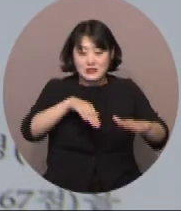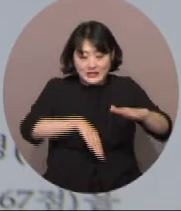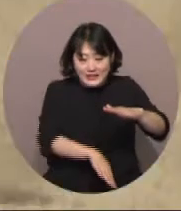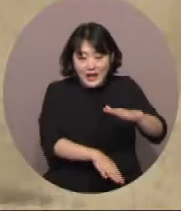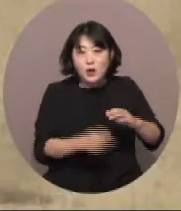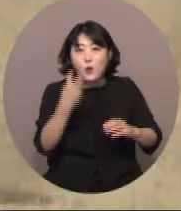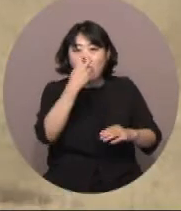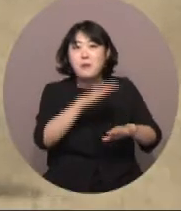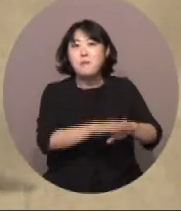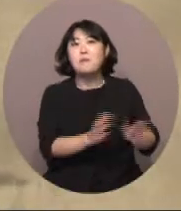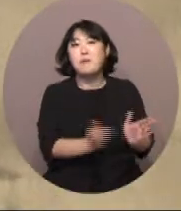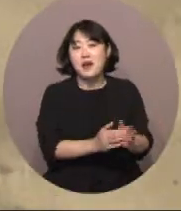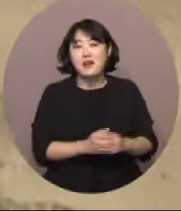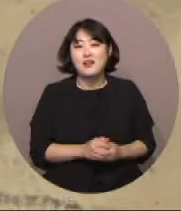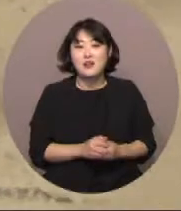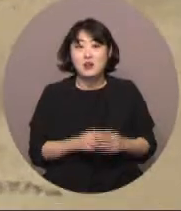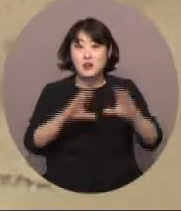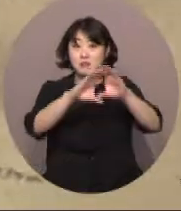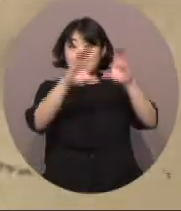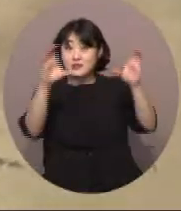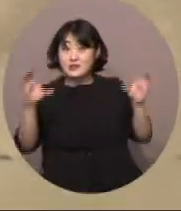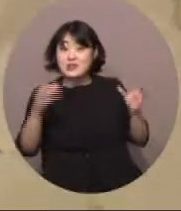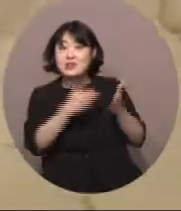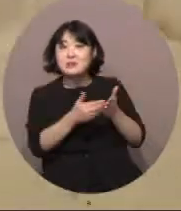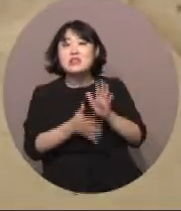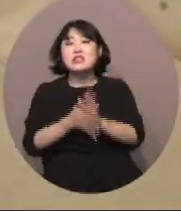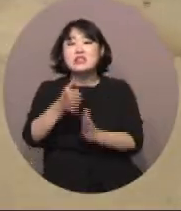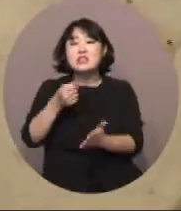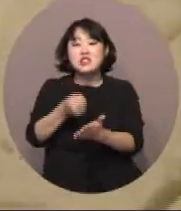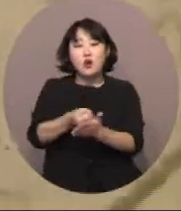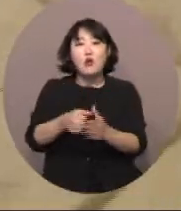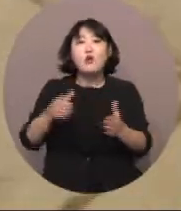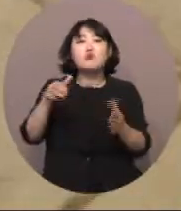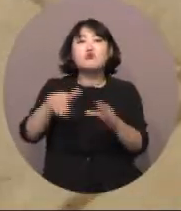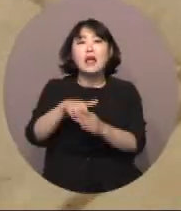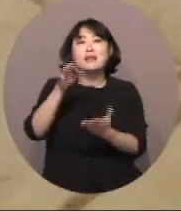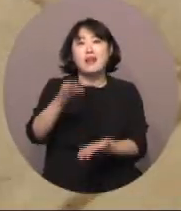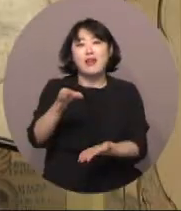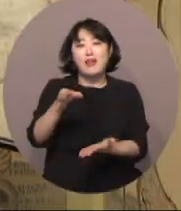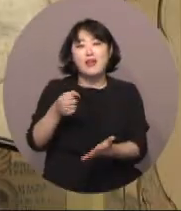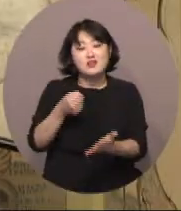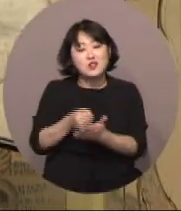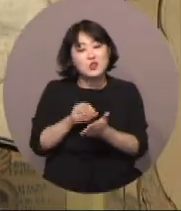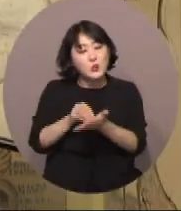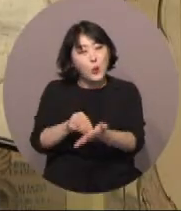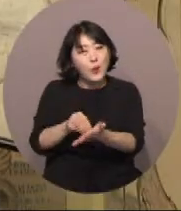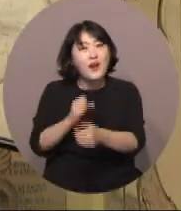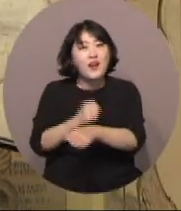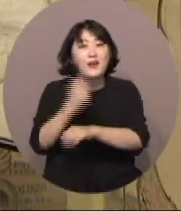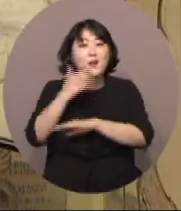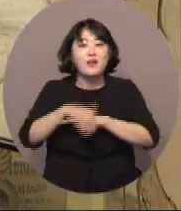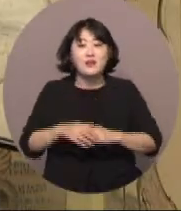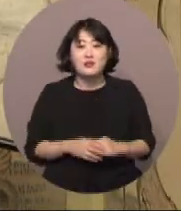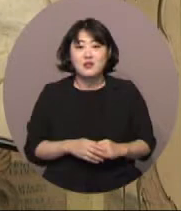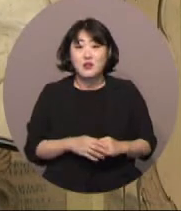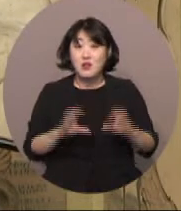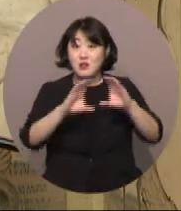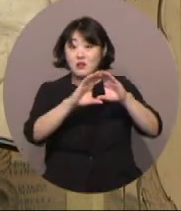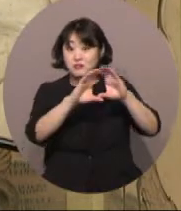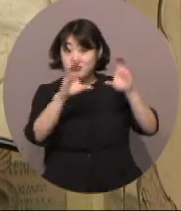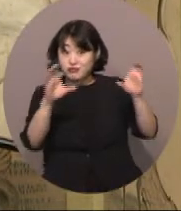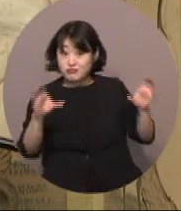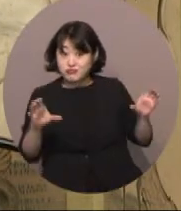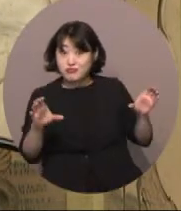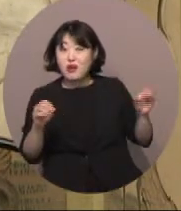마쳤고, 겸재의 선면 산수도는 시 지정 문화재로 등재할 계획입니다. 김대영 씨가 기증한 겸재 정선의